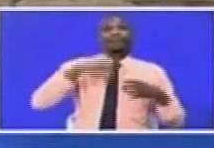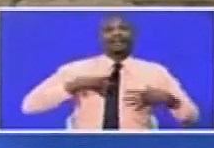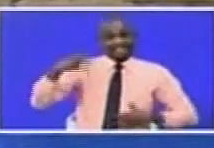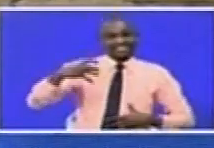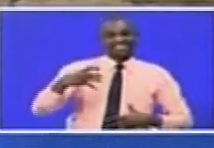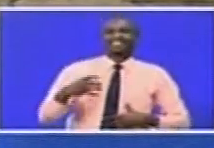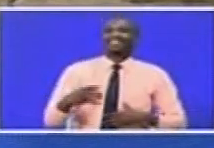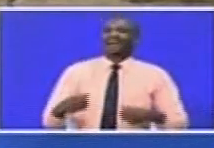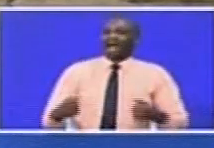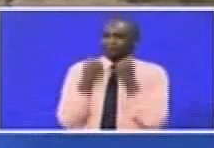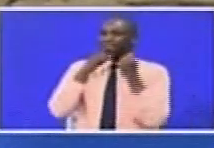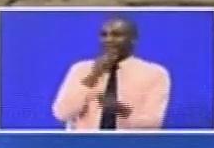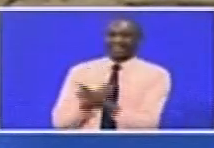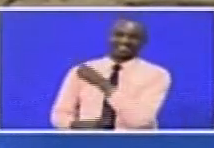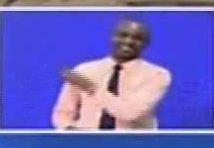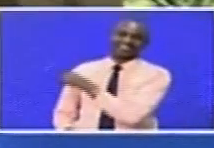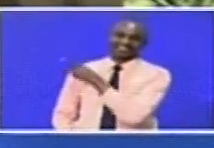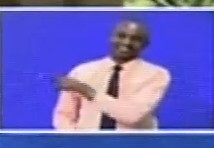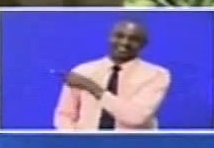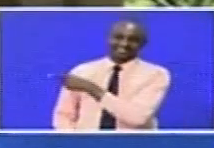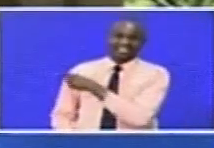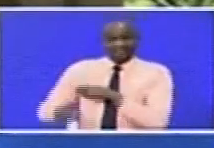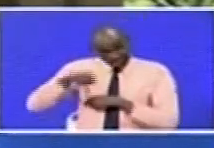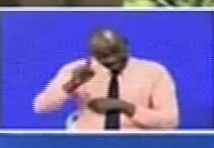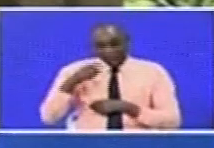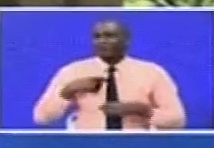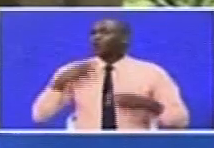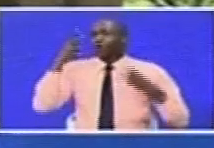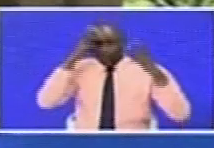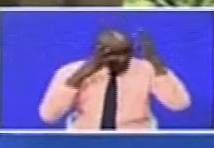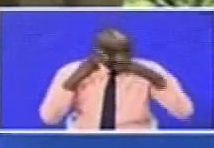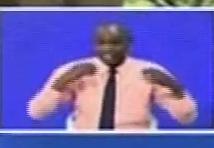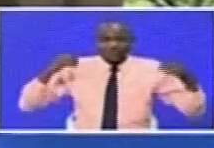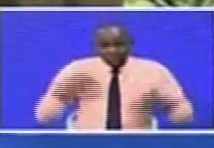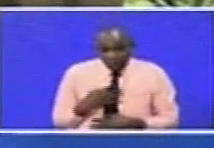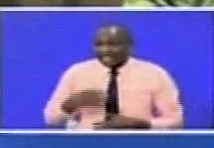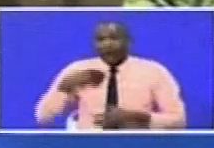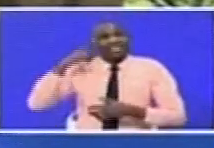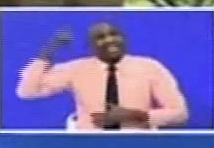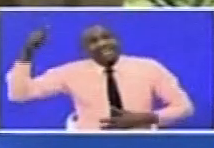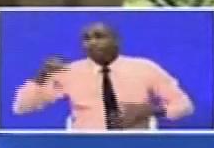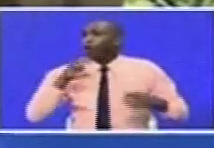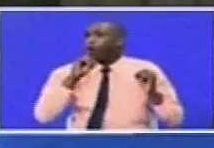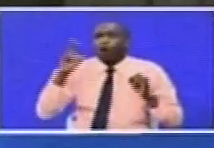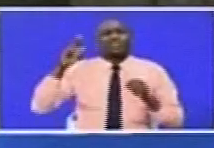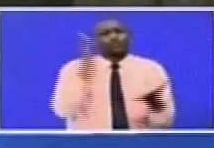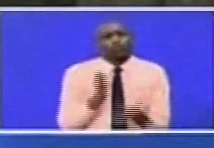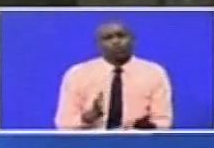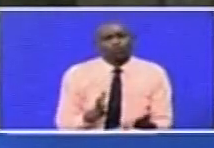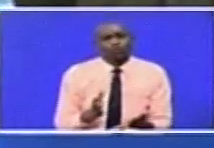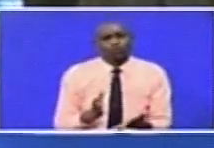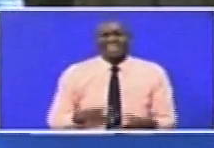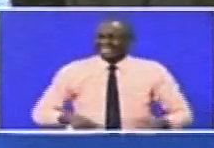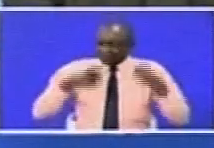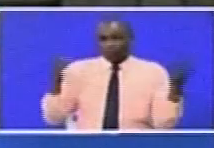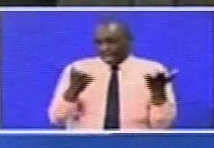Kisa chake Joseph Onyera, ambaye hadi sasa ameshindwa kubaini tofauti iliyopo kati ya ndoto na uhalisia wa maisha. Makazi